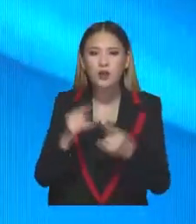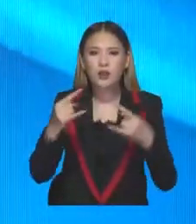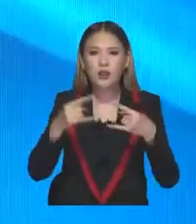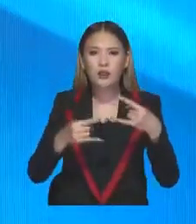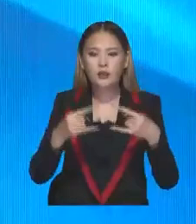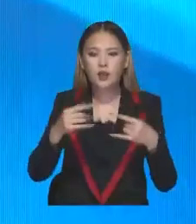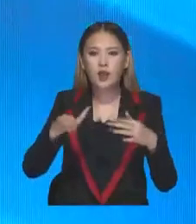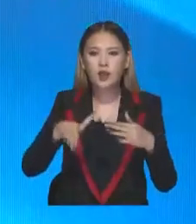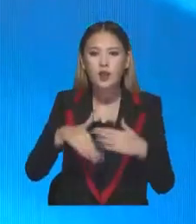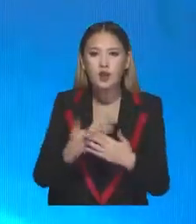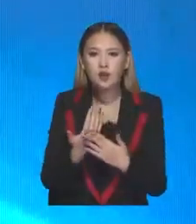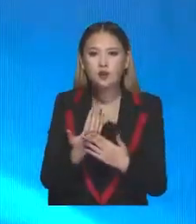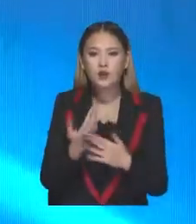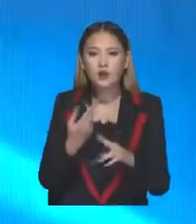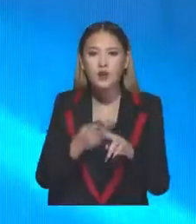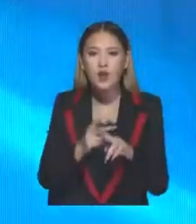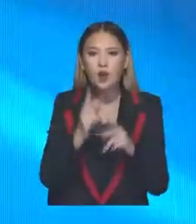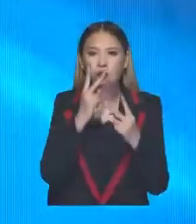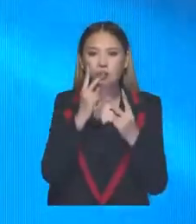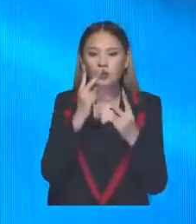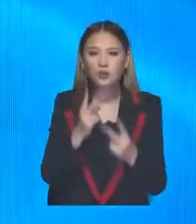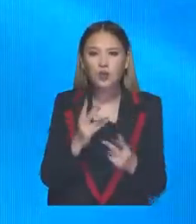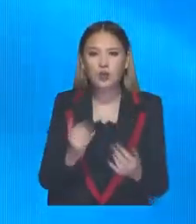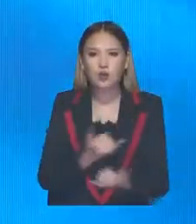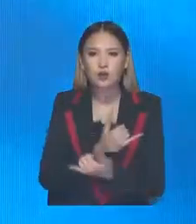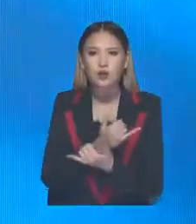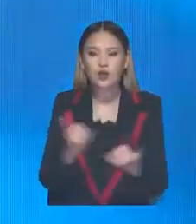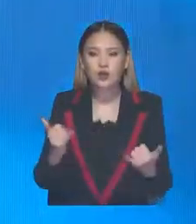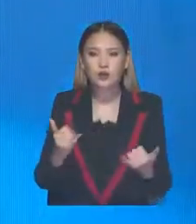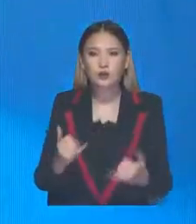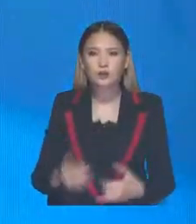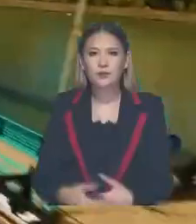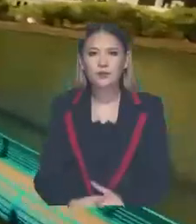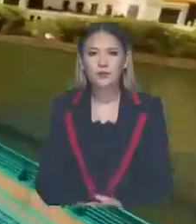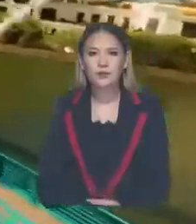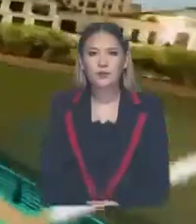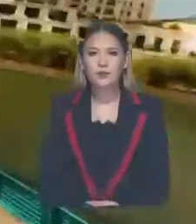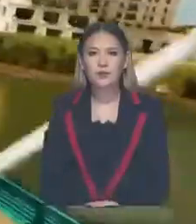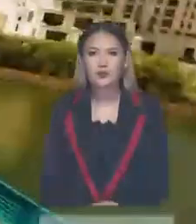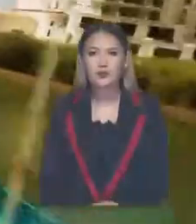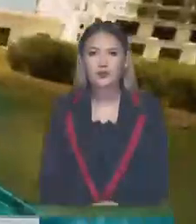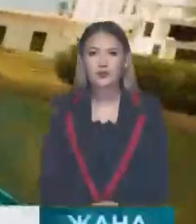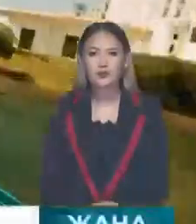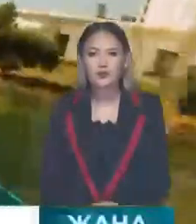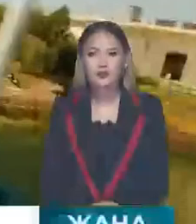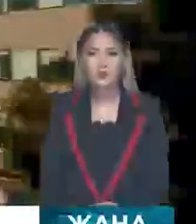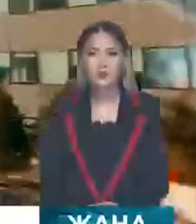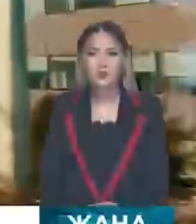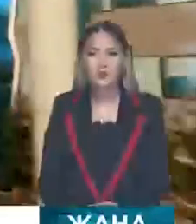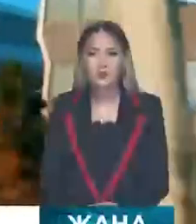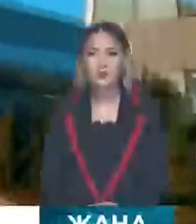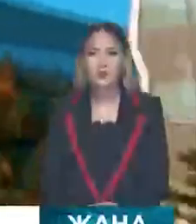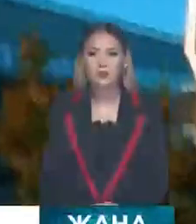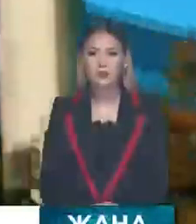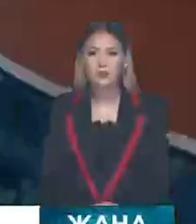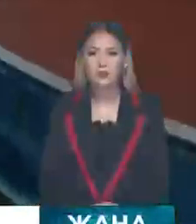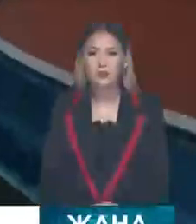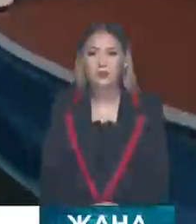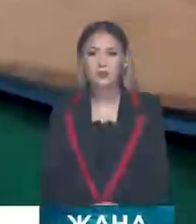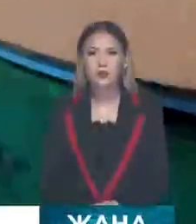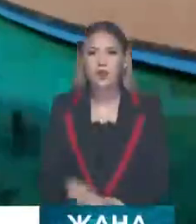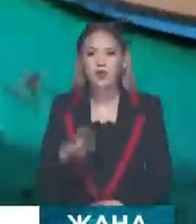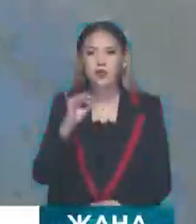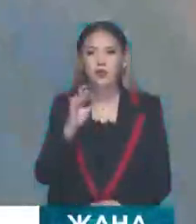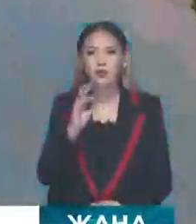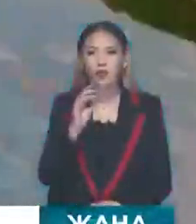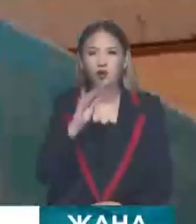жаңа телемаусымда көрерменіне ұсынары көп. Жібек